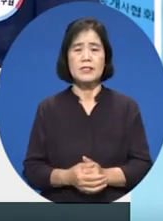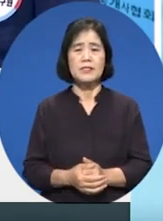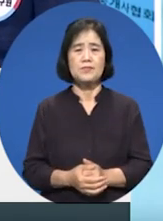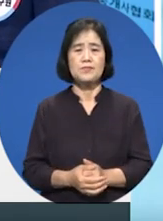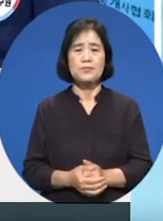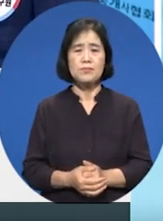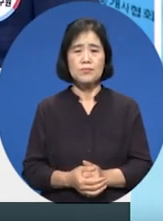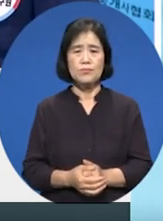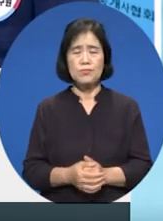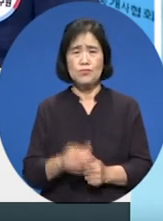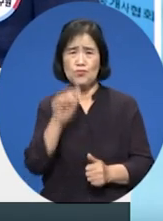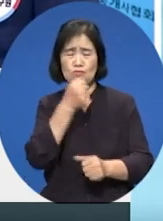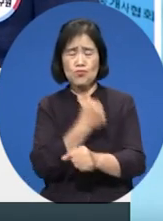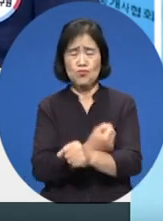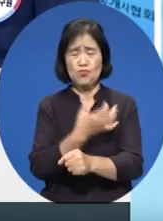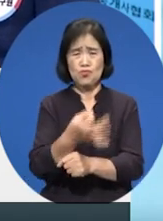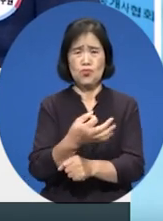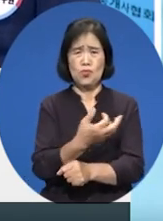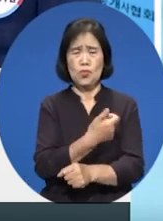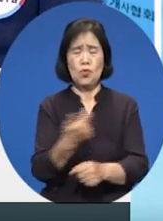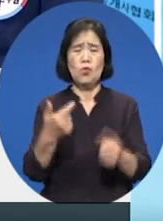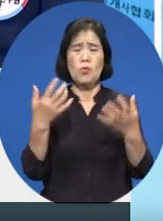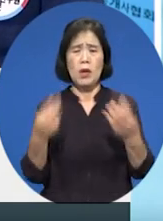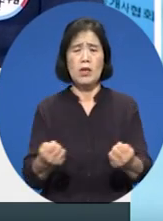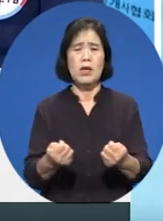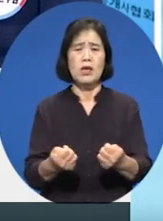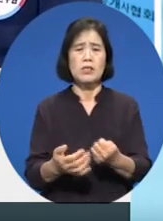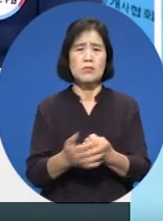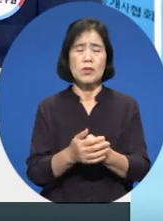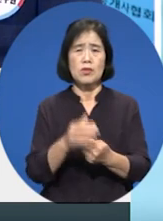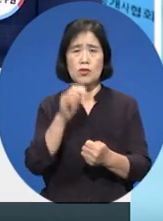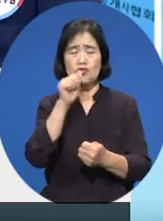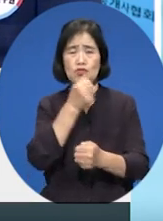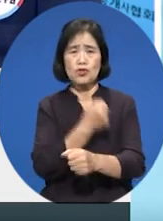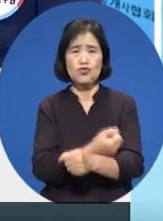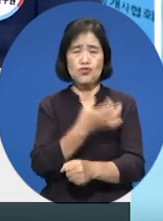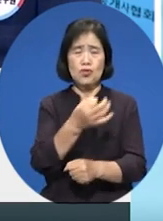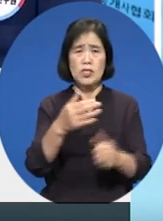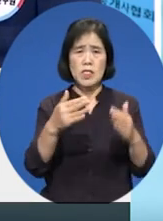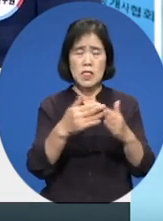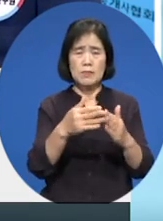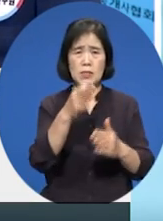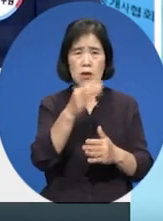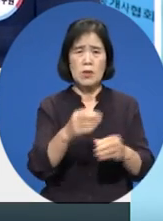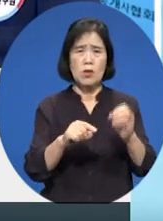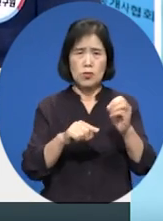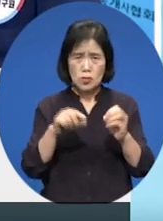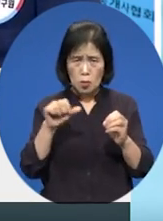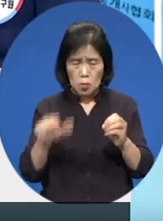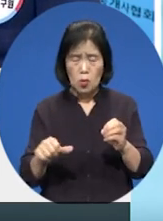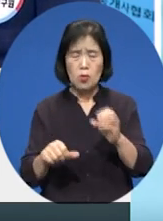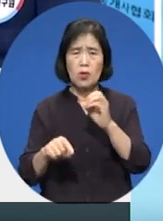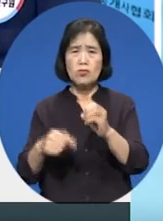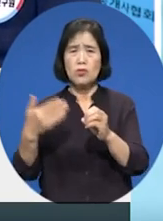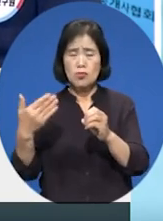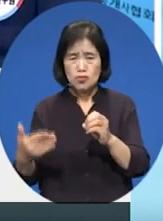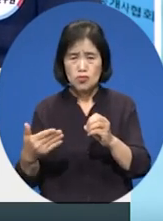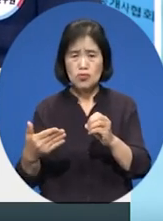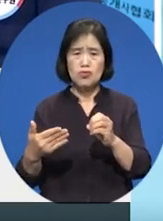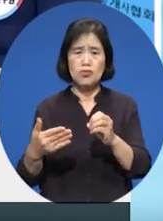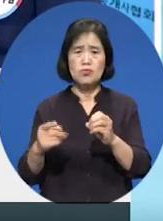너무나 중개 수수료가 높다 그 얘기 아니에요? 근데 지금 중개 수수료는 집값에다가 뭐 0.5, 네. 0.9를 지금 곱하는 거